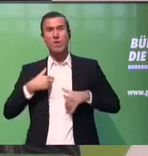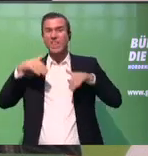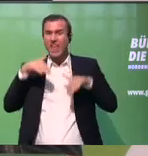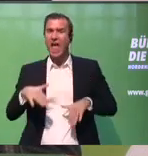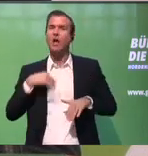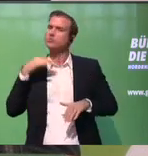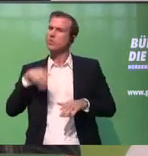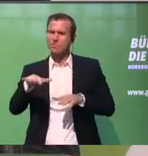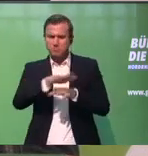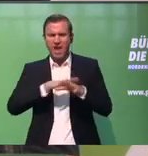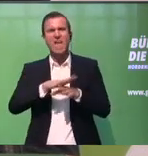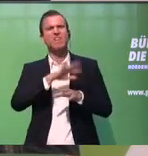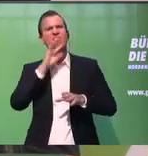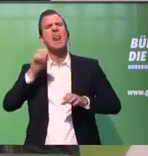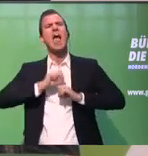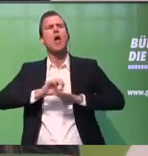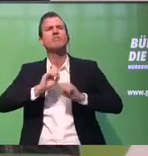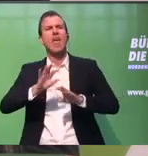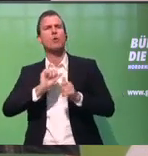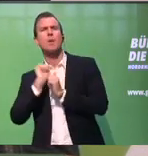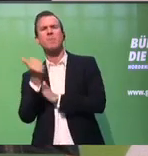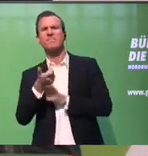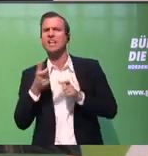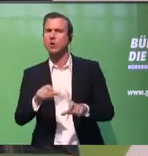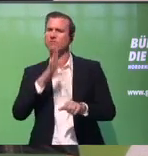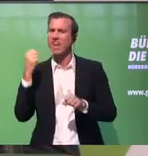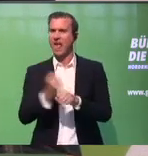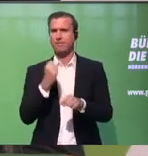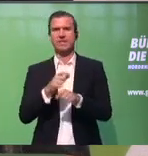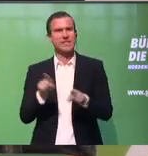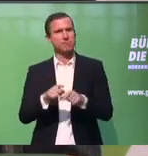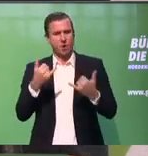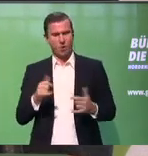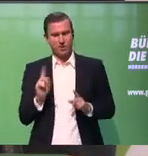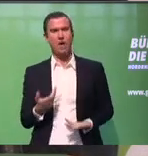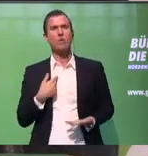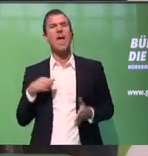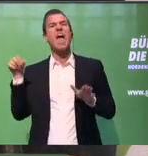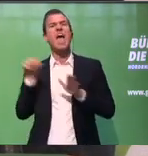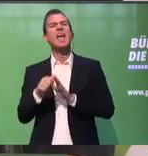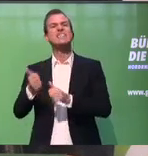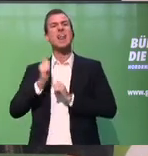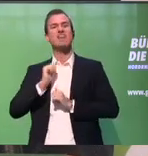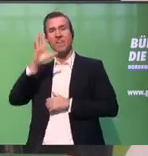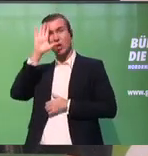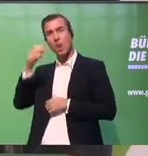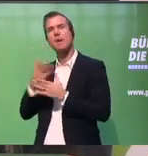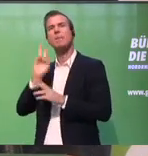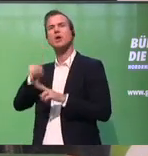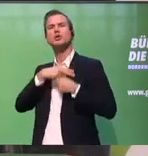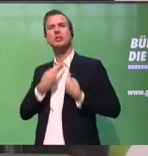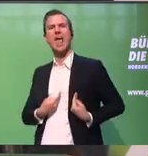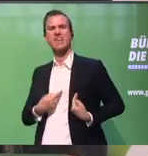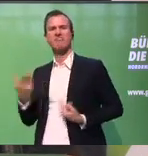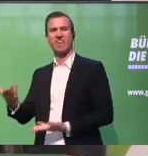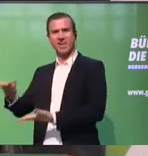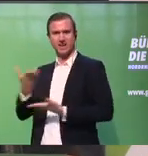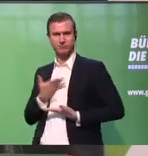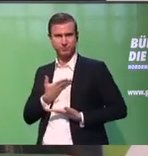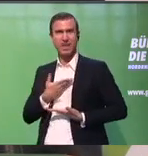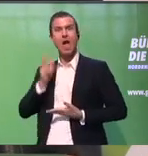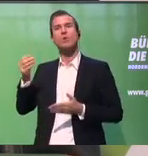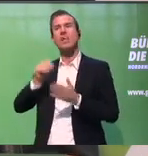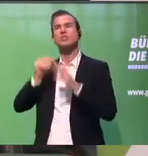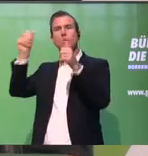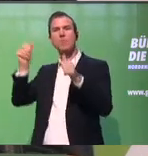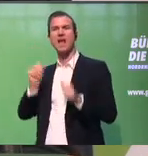wir eigentlich sehr, sehr engagiert in der Aufklärungs- und der Präventionsarbeit, so auch heute. Die AIDS-Hilfe Köln hat uns zum Beispiel Schleifen zur Verfügung gestellt, hat aber dort auch